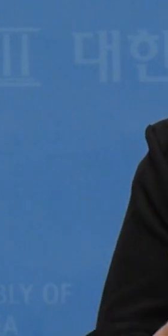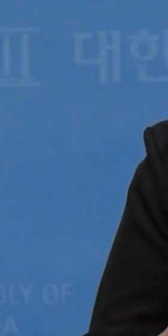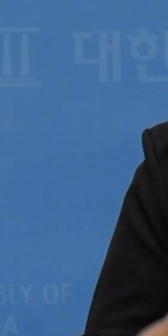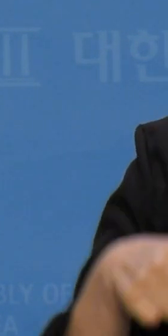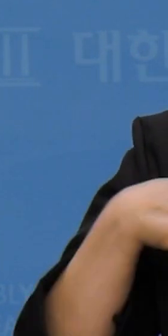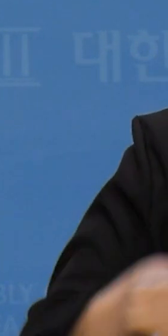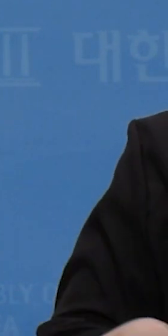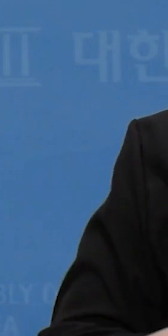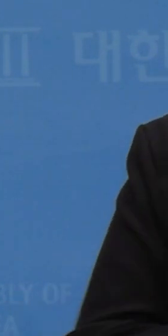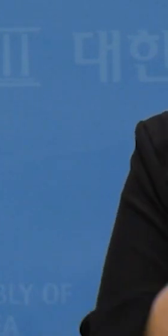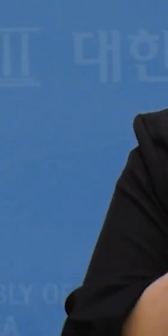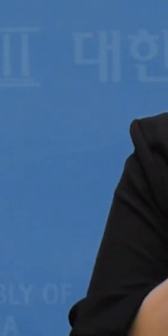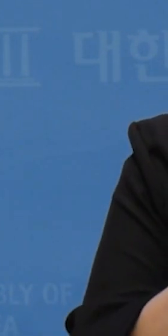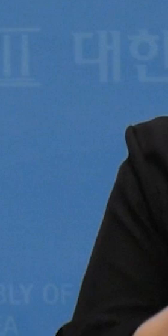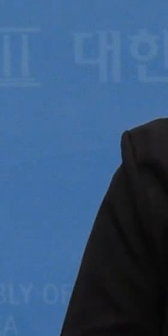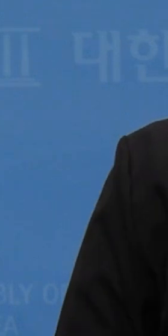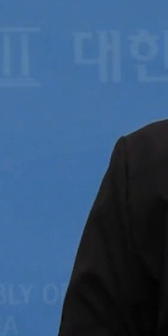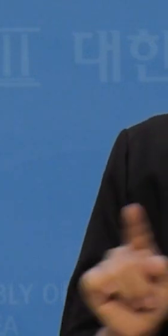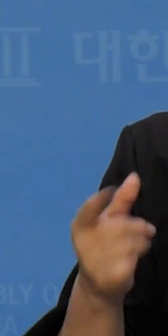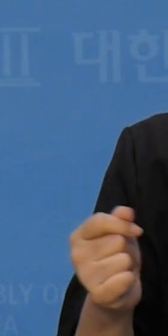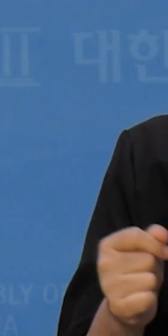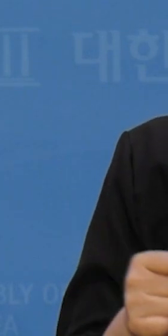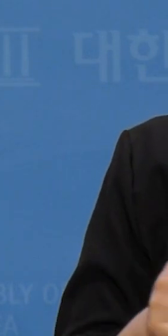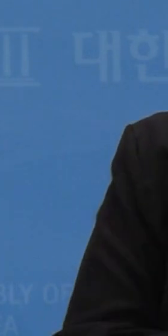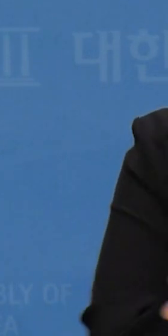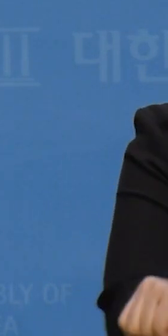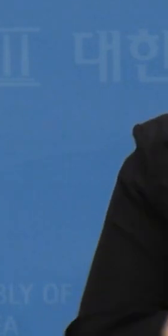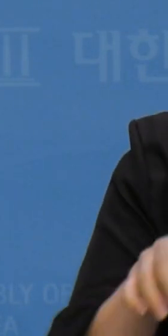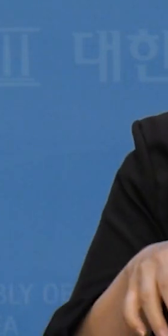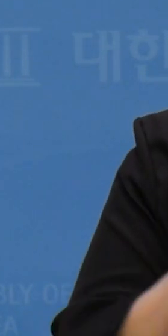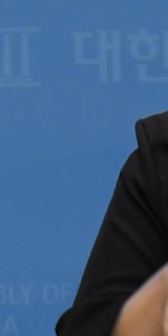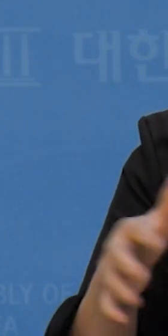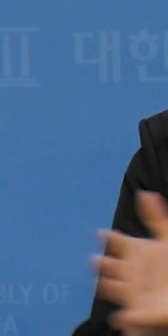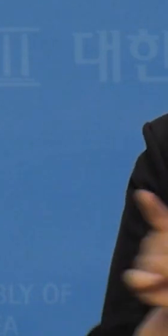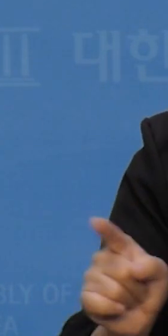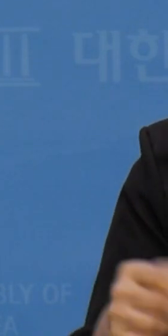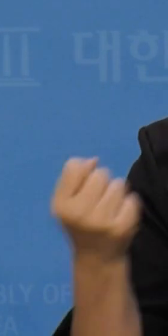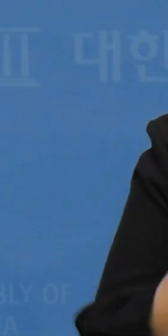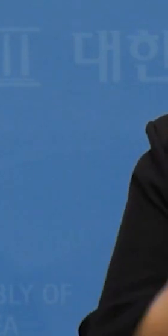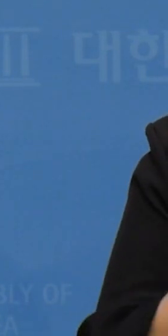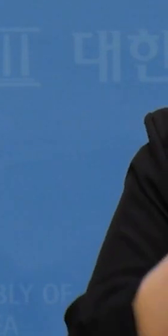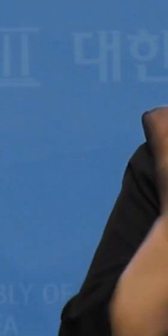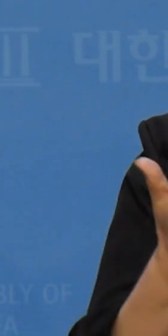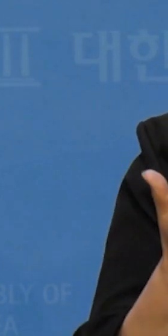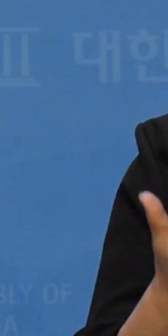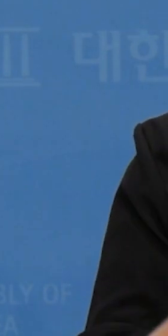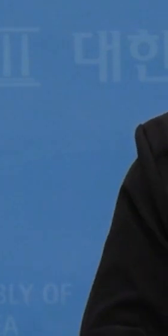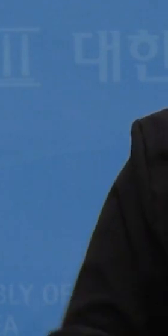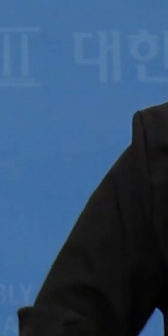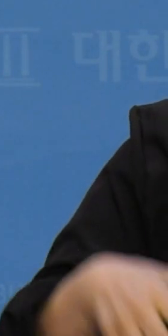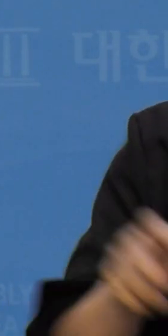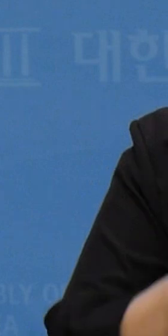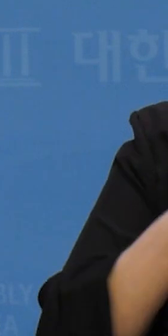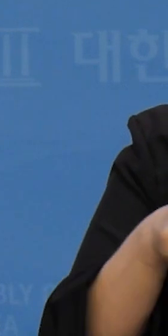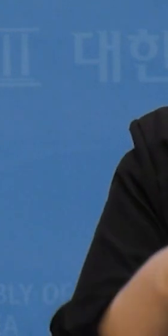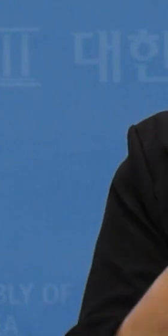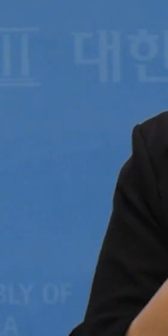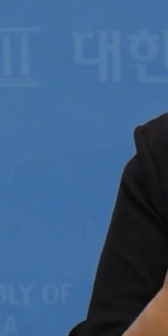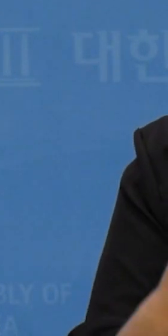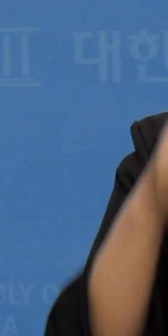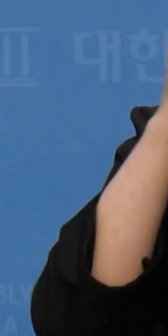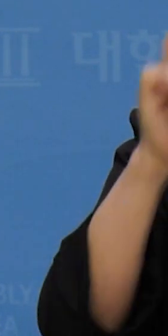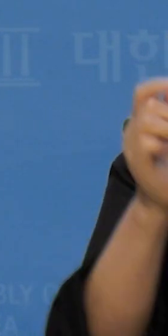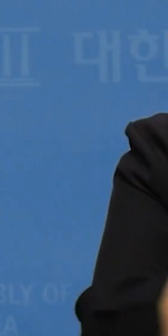연찬회에서 이런 세력과 싸울 수밖에 없다라며 야당과의 협치 거부 선언을 했습니다.